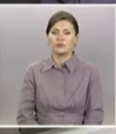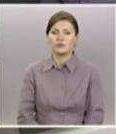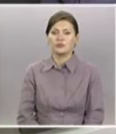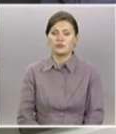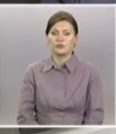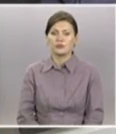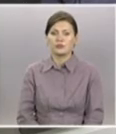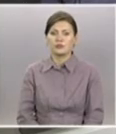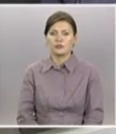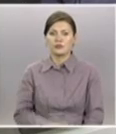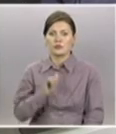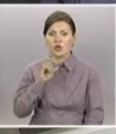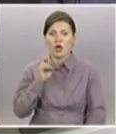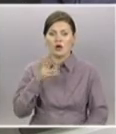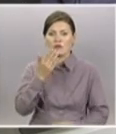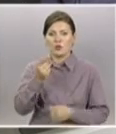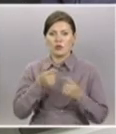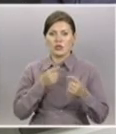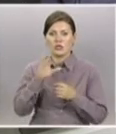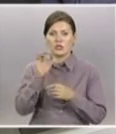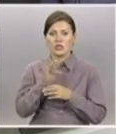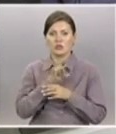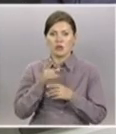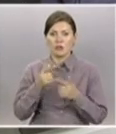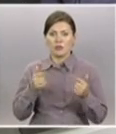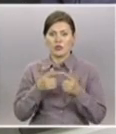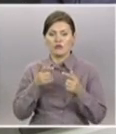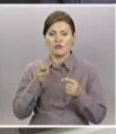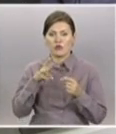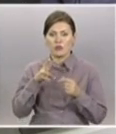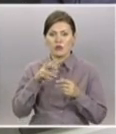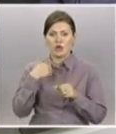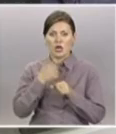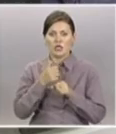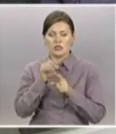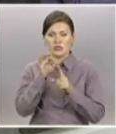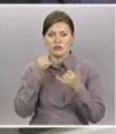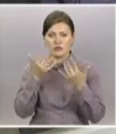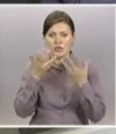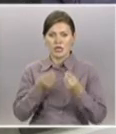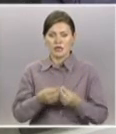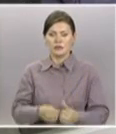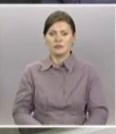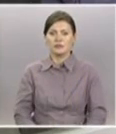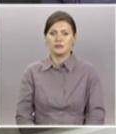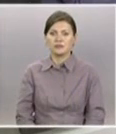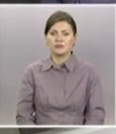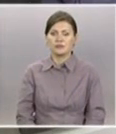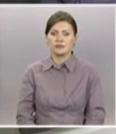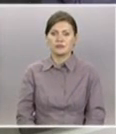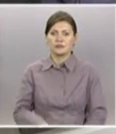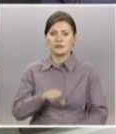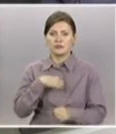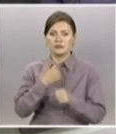Рахмет. Нұржан, как ваше управление работает с религиозными объединениями, в чем заключается основная задача на сегодняшний день?